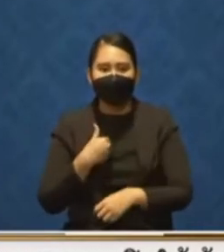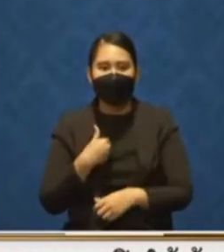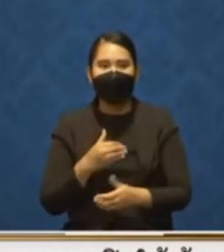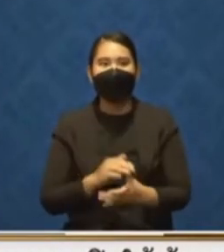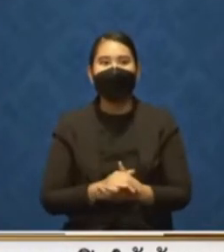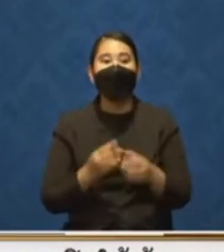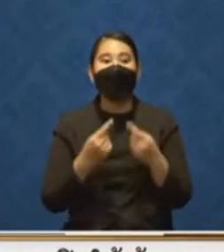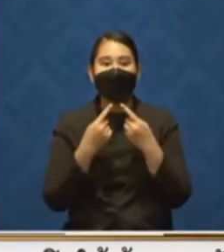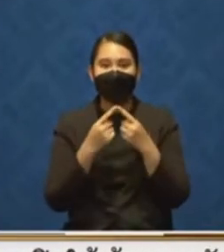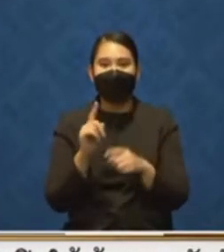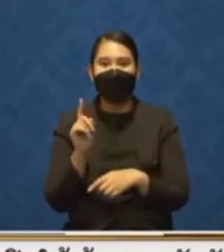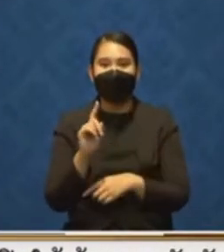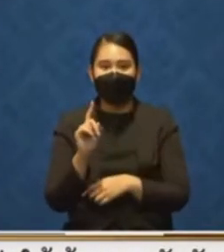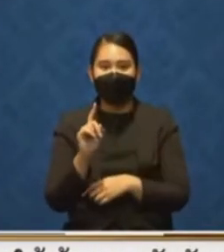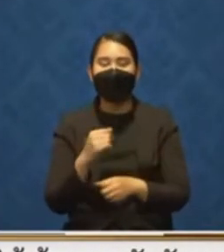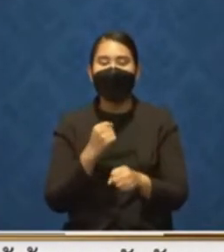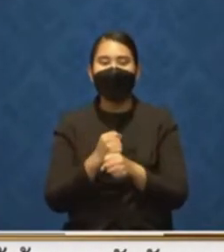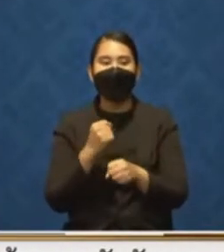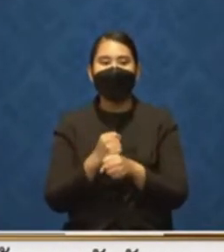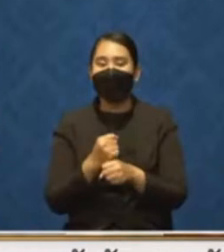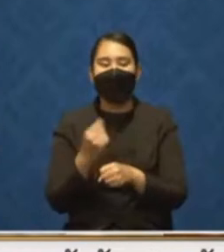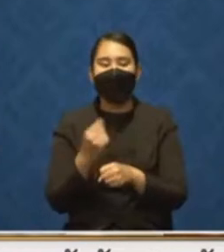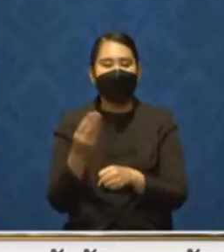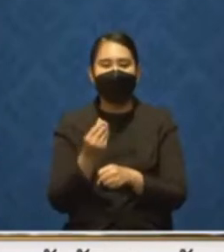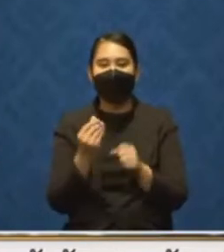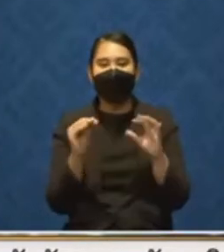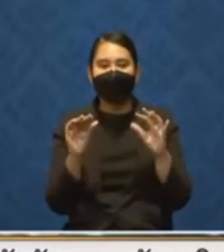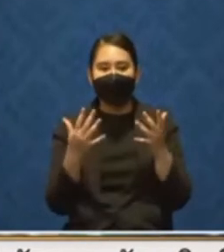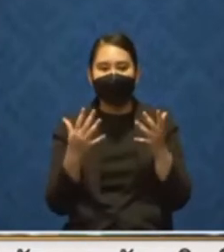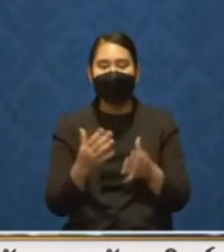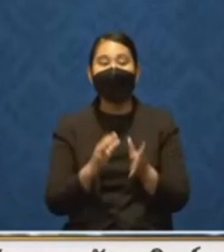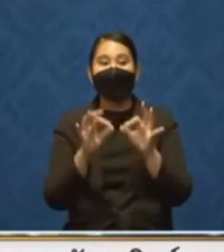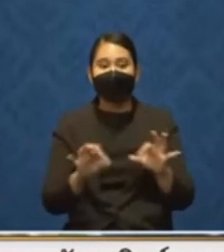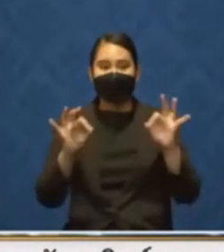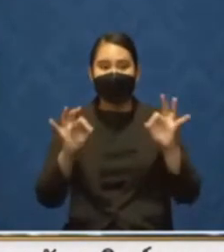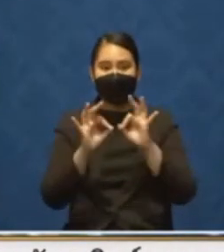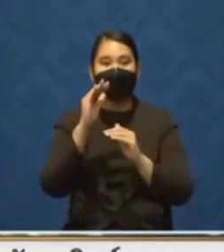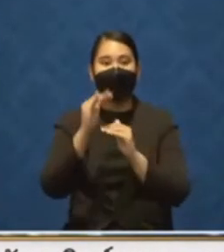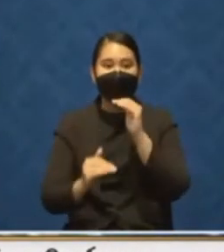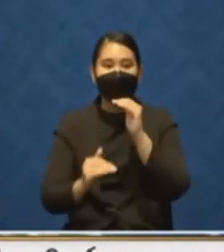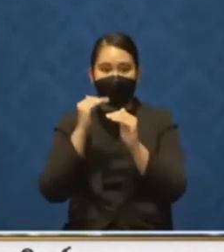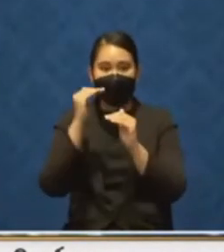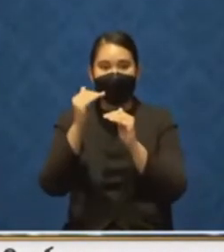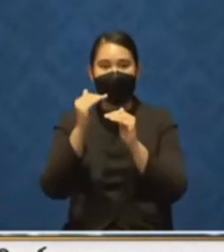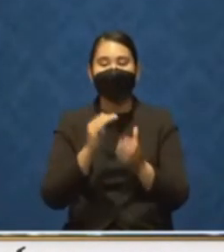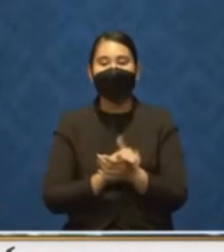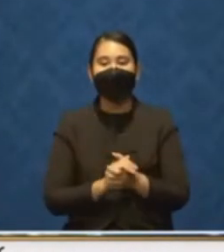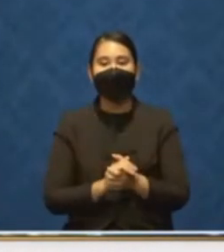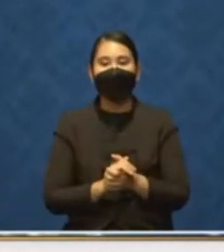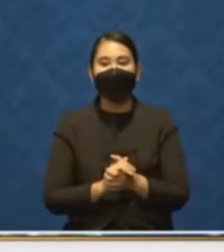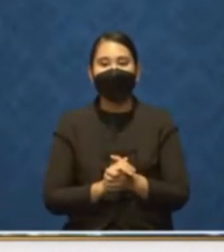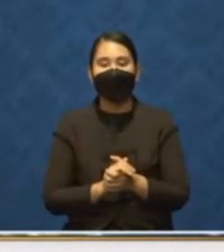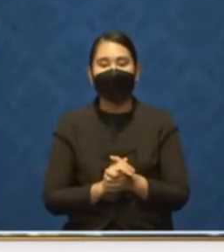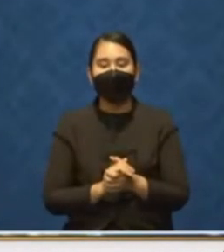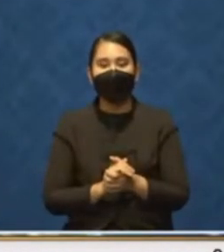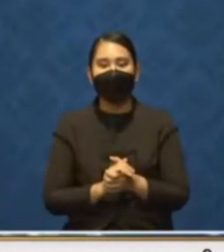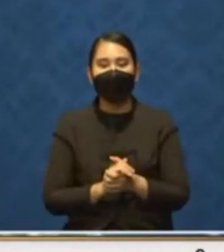ยังคงทำได้ไม่เร็วมากนักนะครับเราต้องอาศัยการพัฒนาอันเนื่องของ